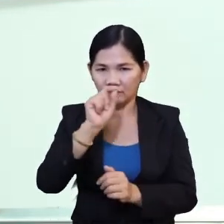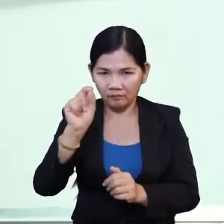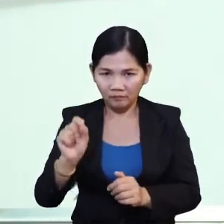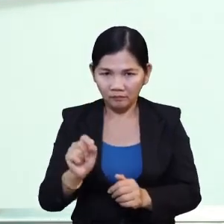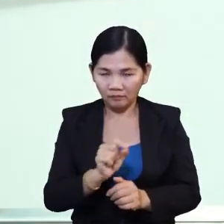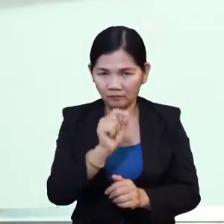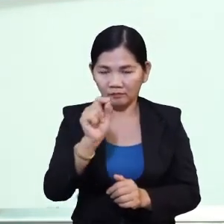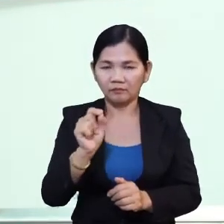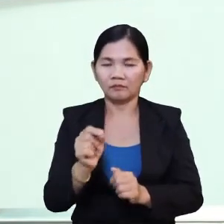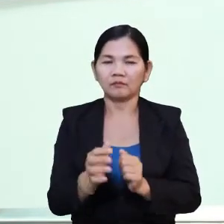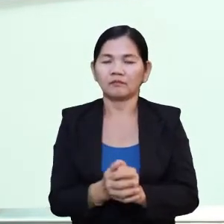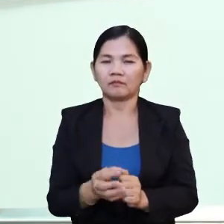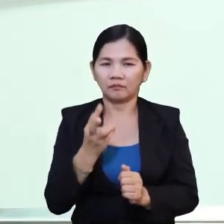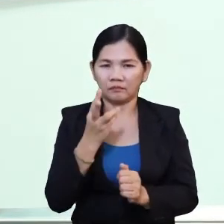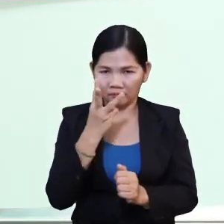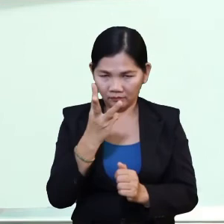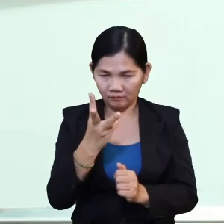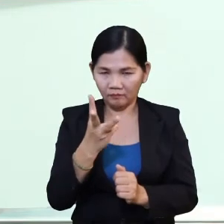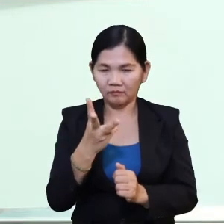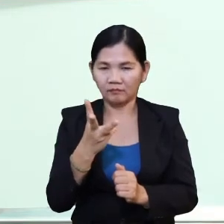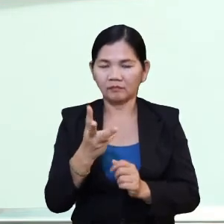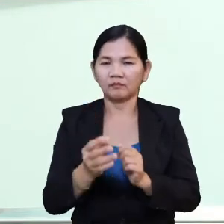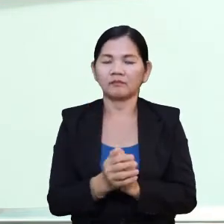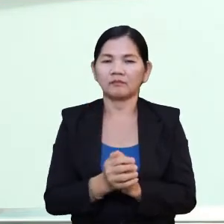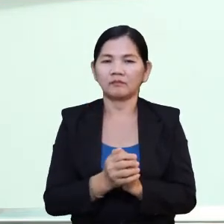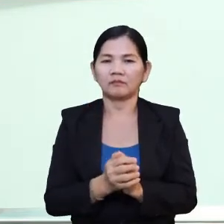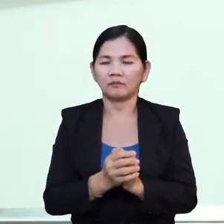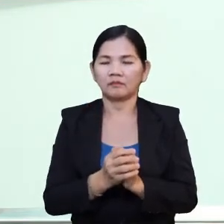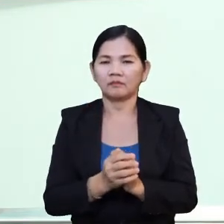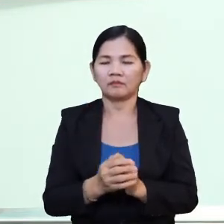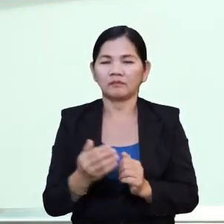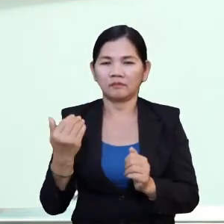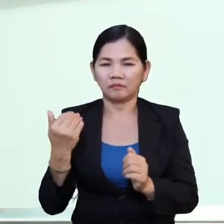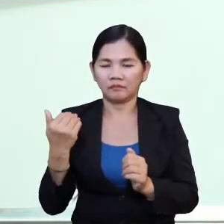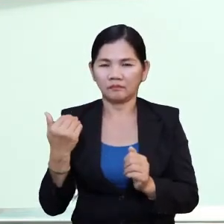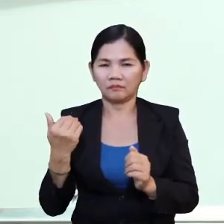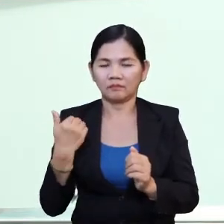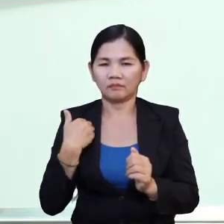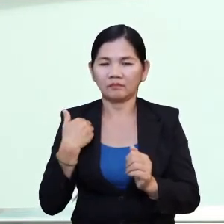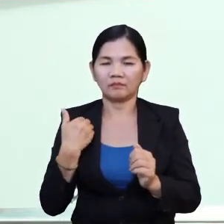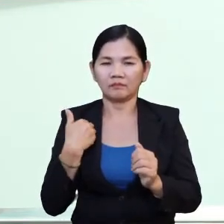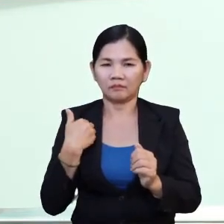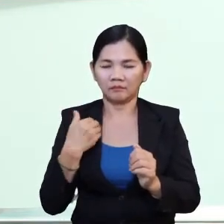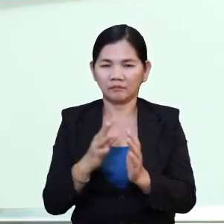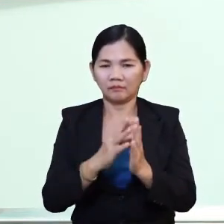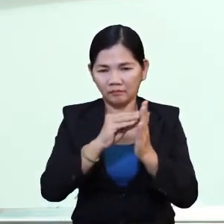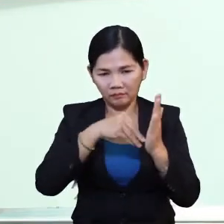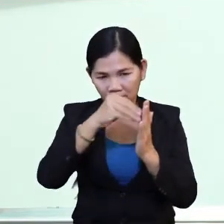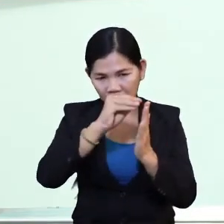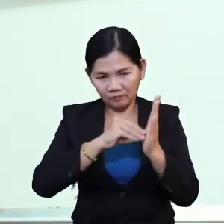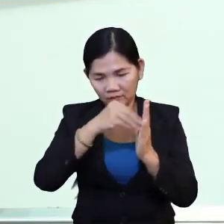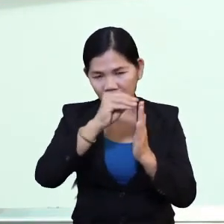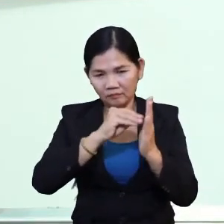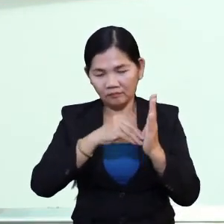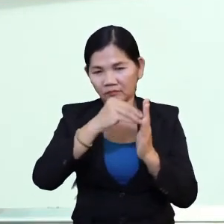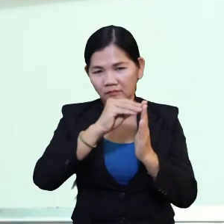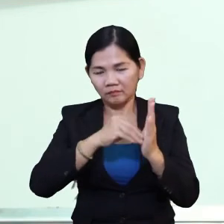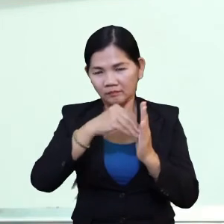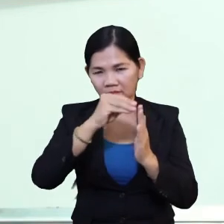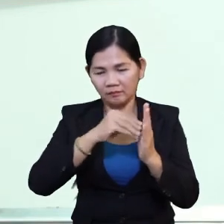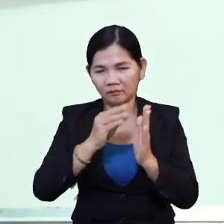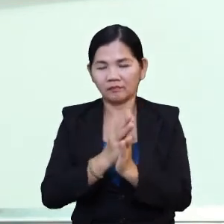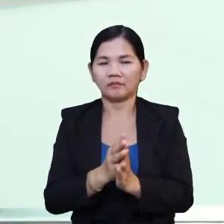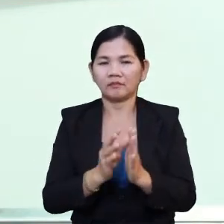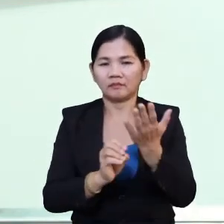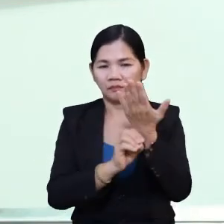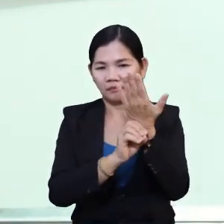ង្វង់ចំនួនម៉ែនកូនចាចំនួន3ហើយធ្វើអីទៀតចាគឺផាត់ពណ៌ទៅតាមភ្